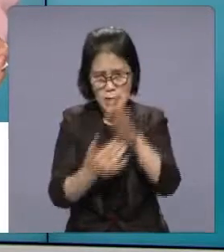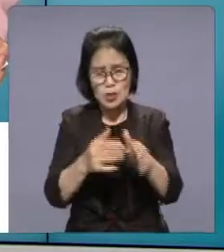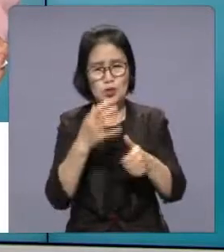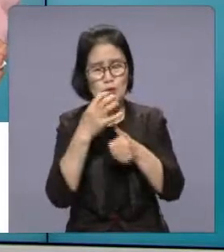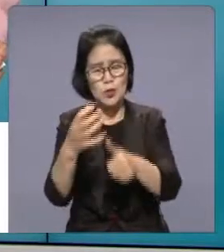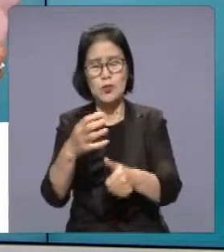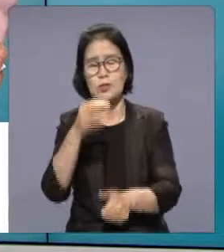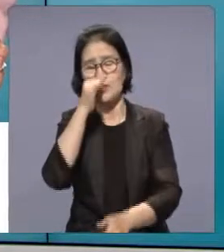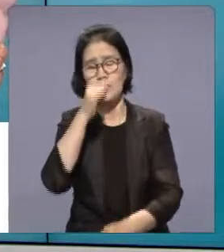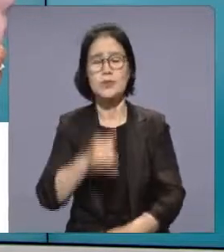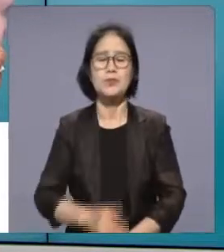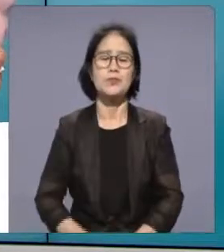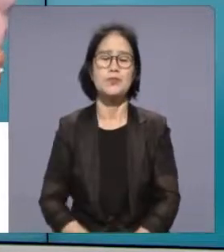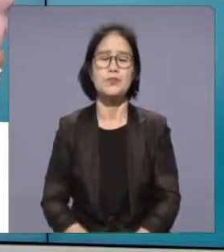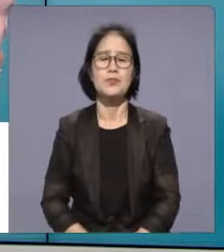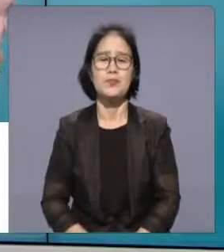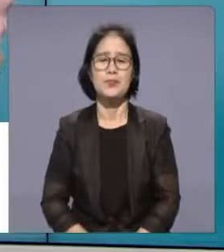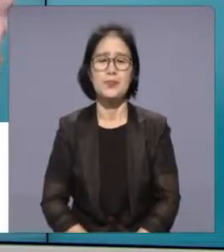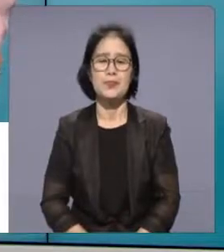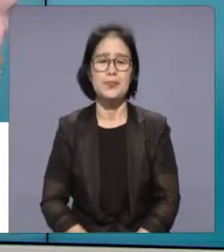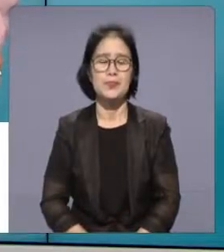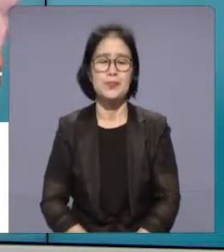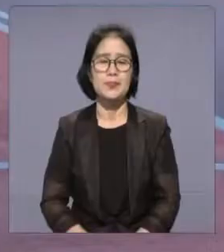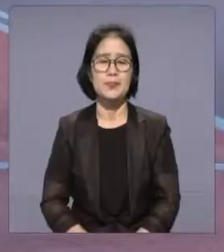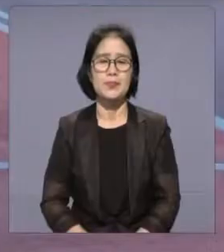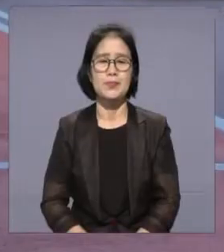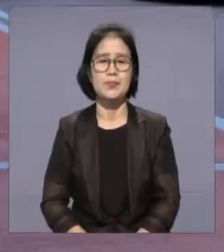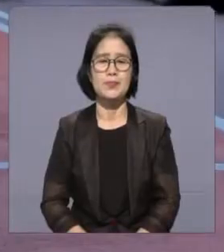적용되고 있습니다. 권현 기자입니다.